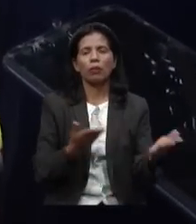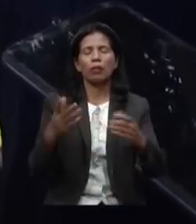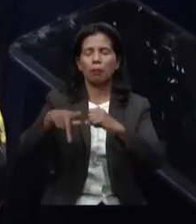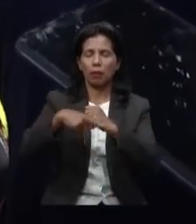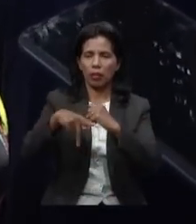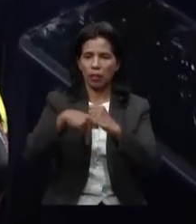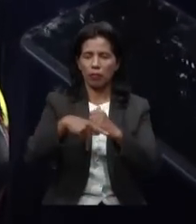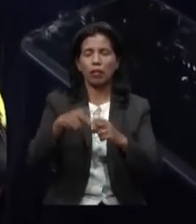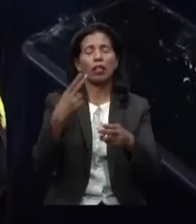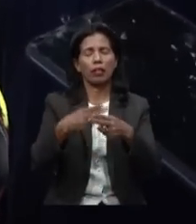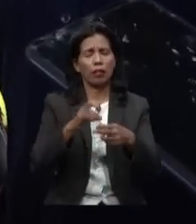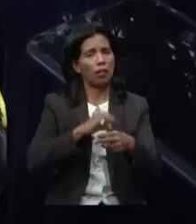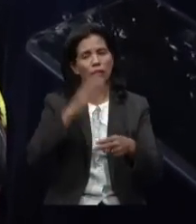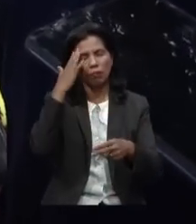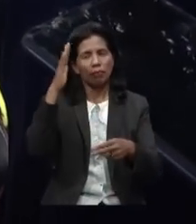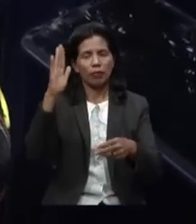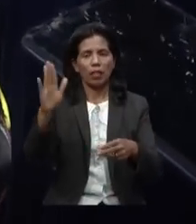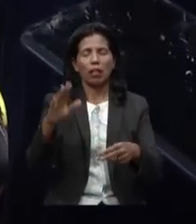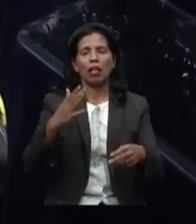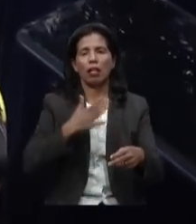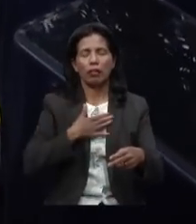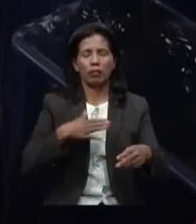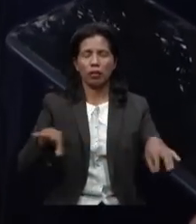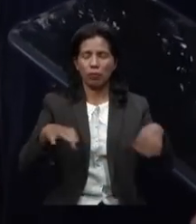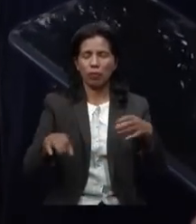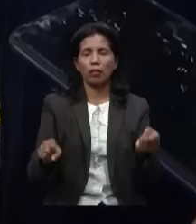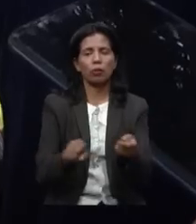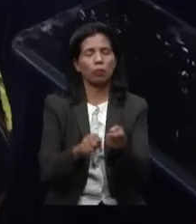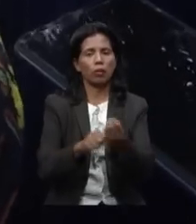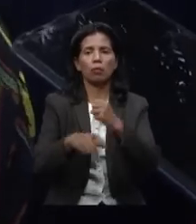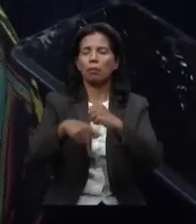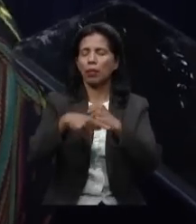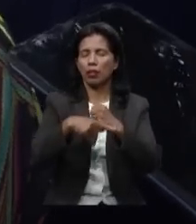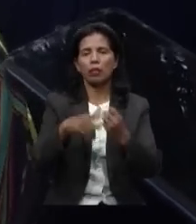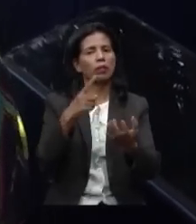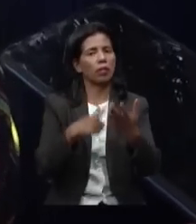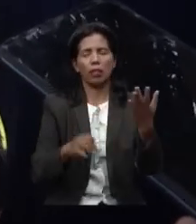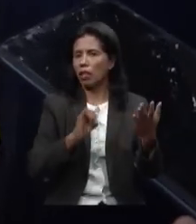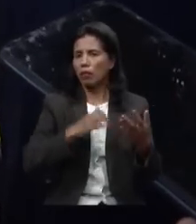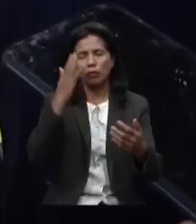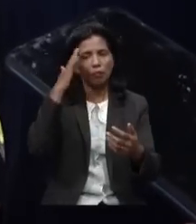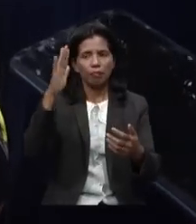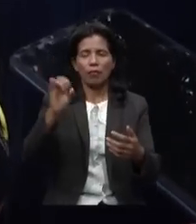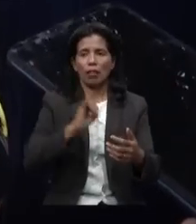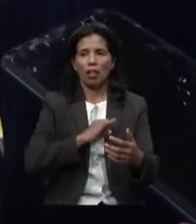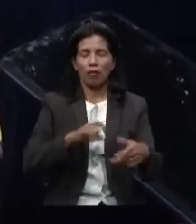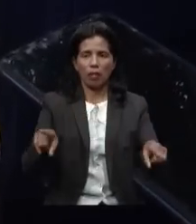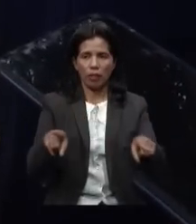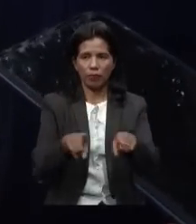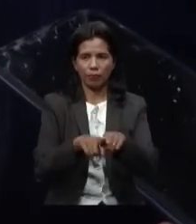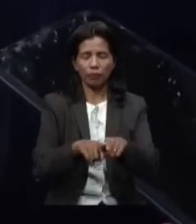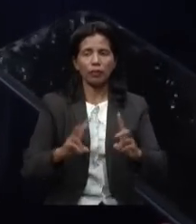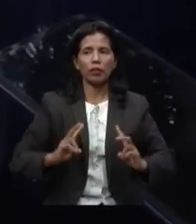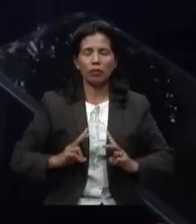hate ne hau nia servisu nia hau servi be partidu saida ja ne maka hau la hate ne masa uhane sang na kualidadi